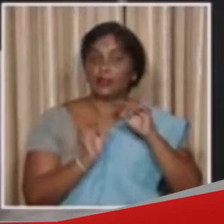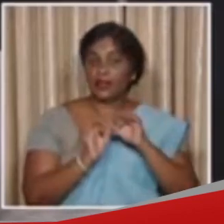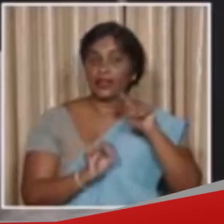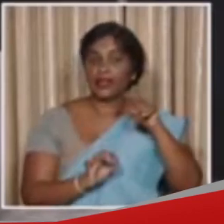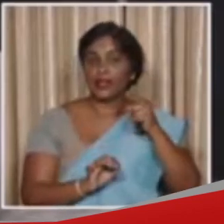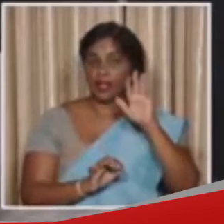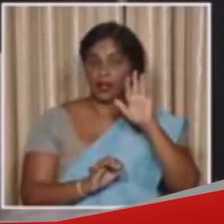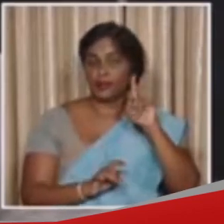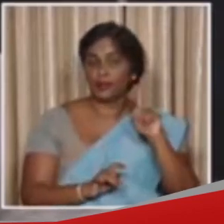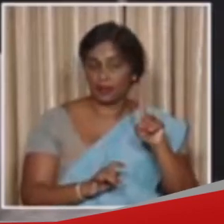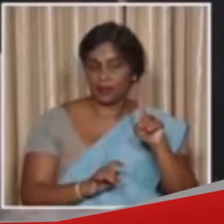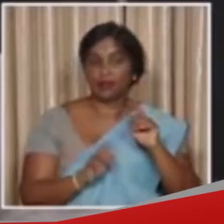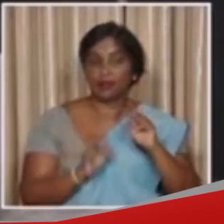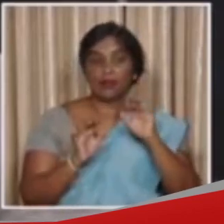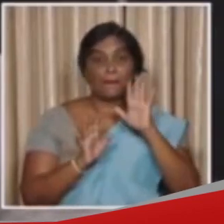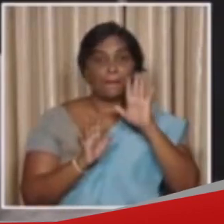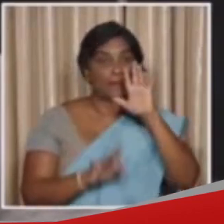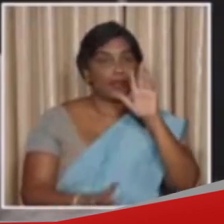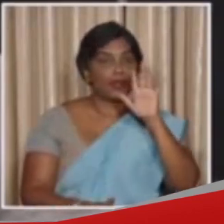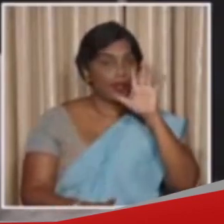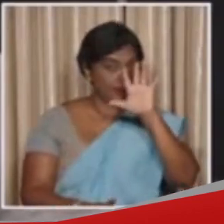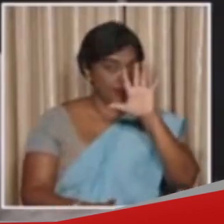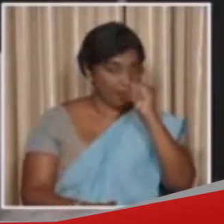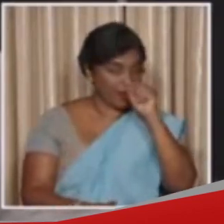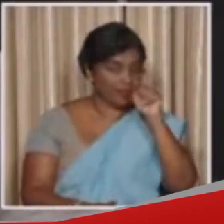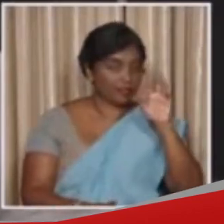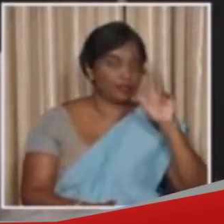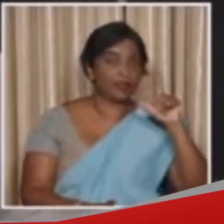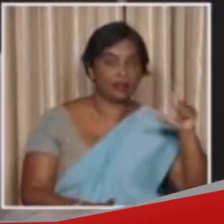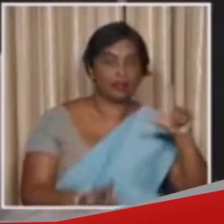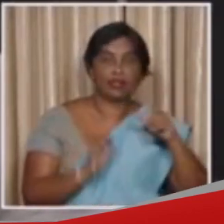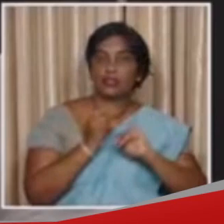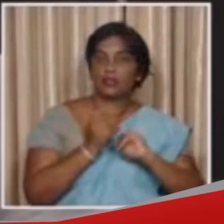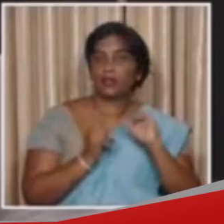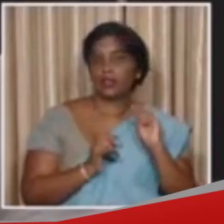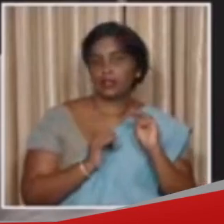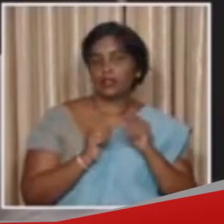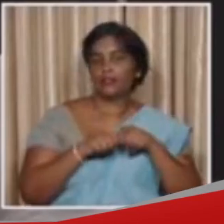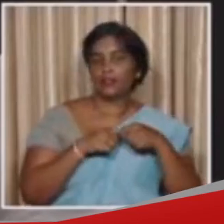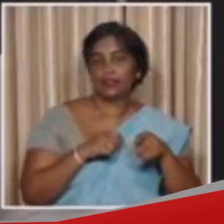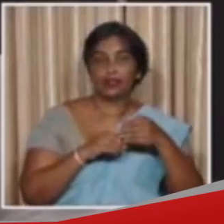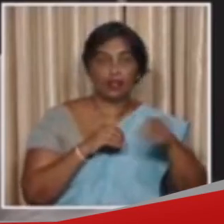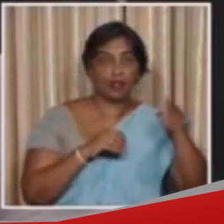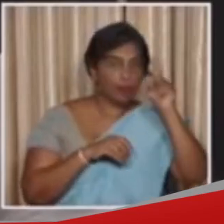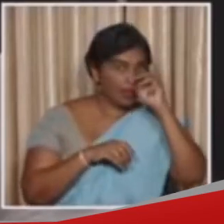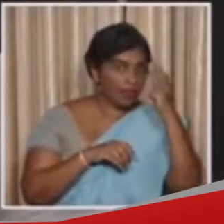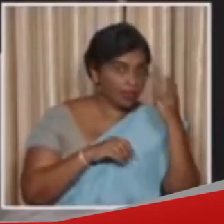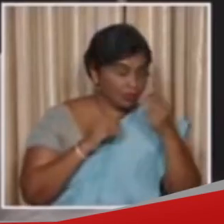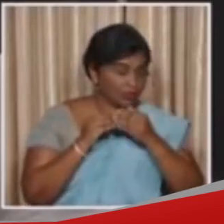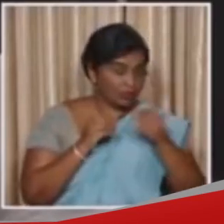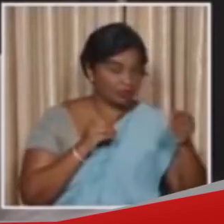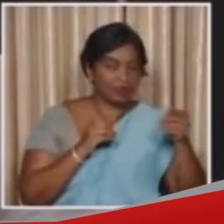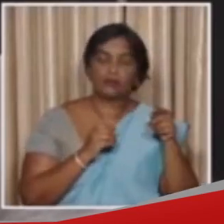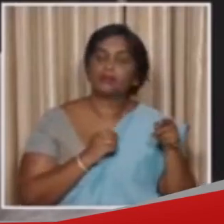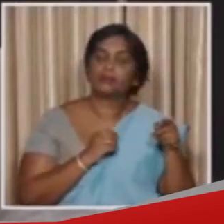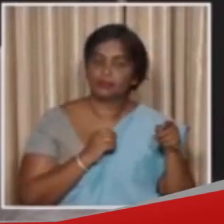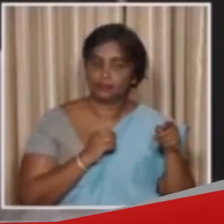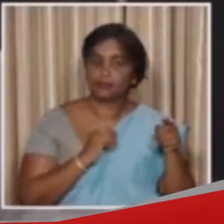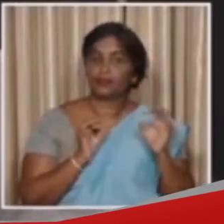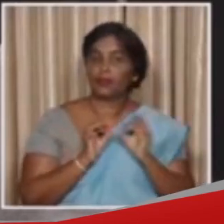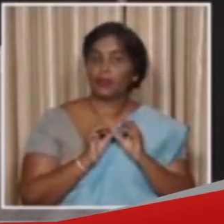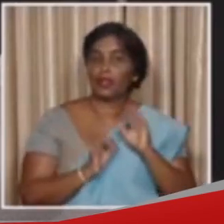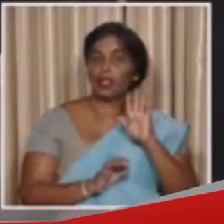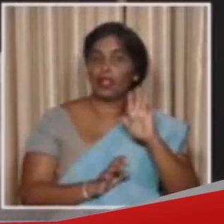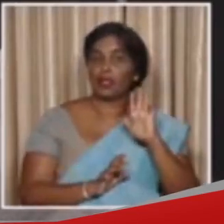बिलियन पनह दशम हता क्वैकलतीनो सेप्टेंबर तीह एतोट इलंगु मास तुने आवहम तमाय बिलियन